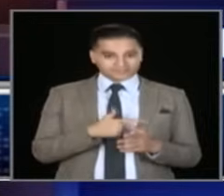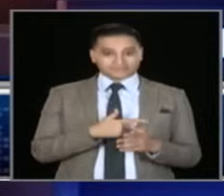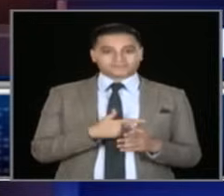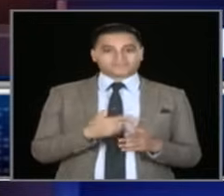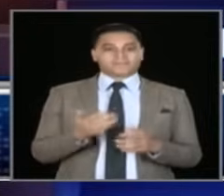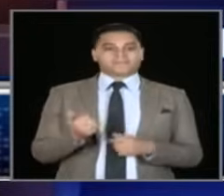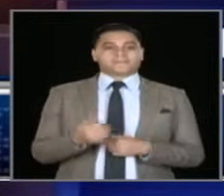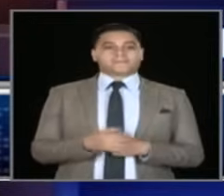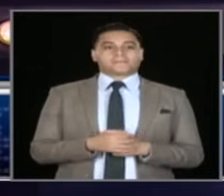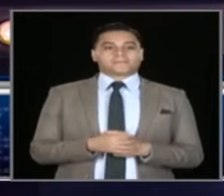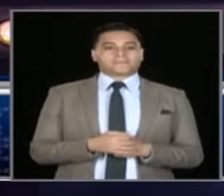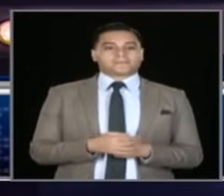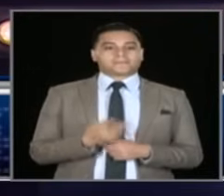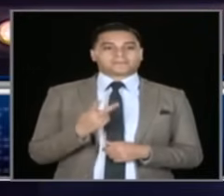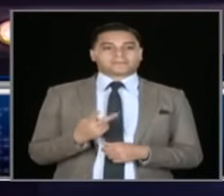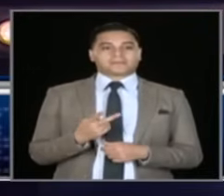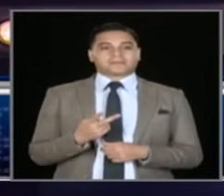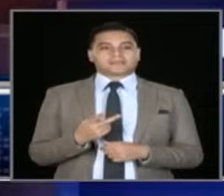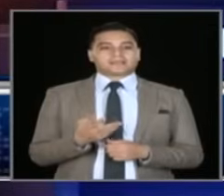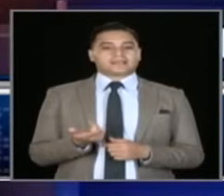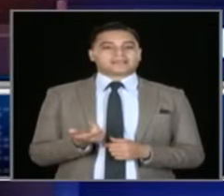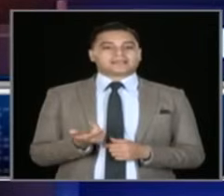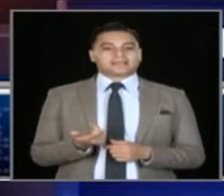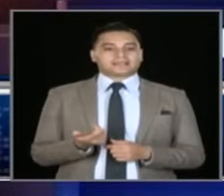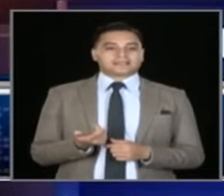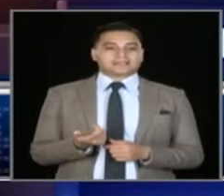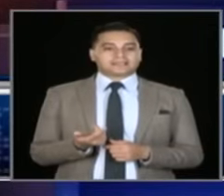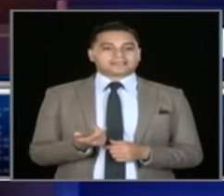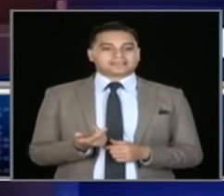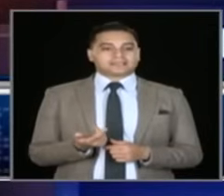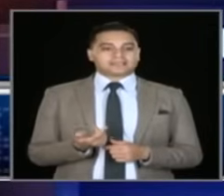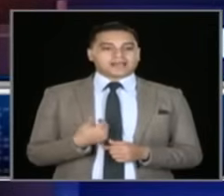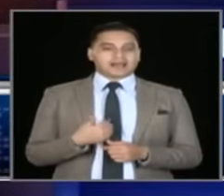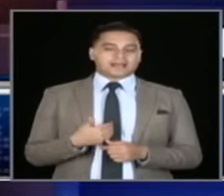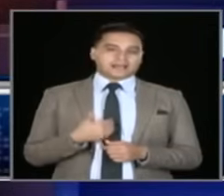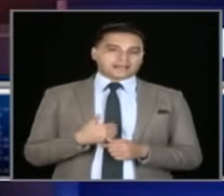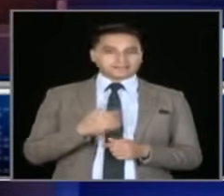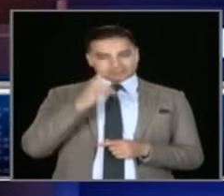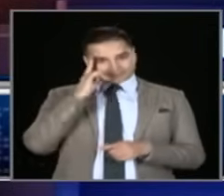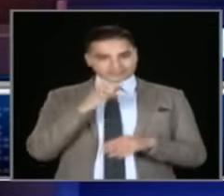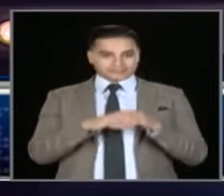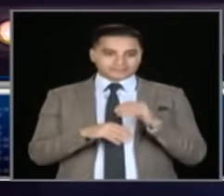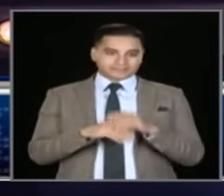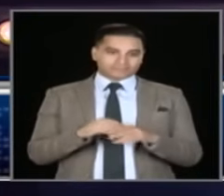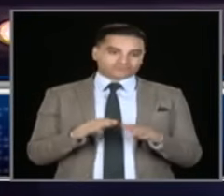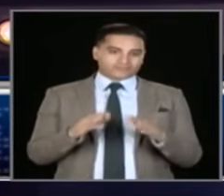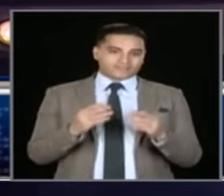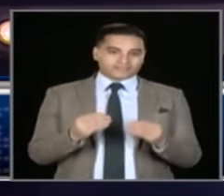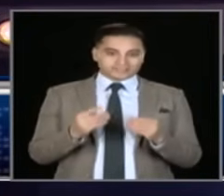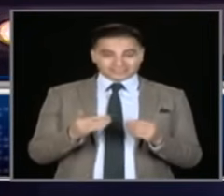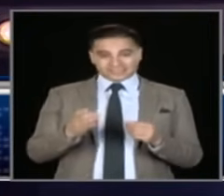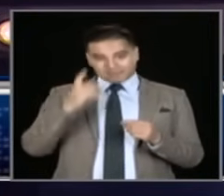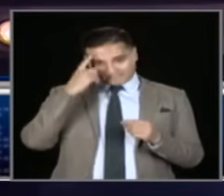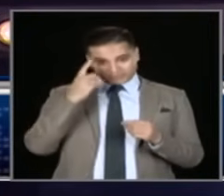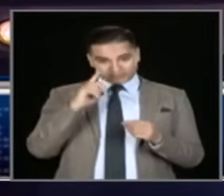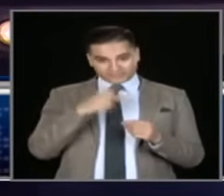إجابتك 2. هما إيه؟ أنا خمنتها الصراحة. طب يعني ما عندكيش إجابة؟